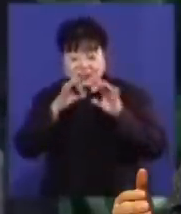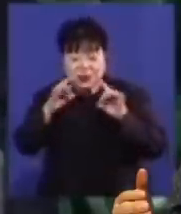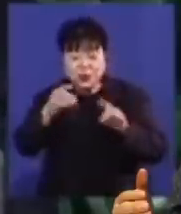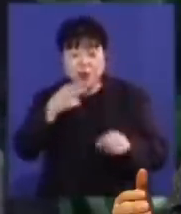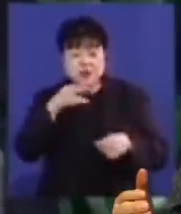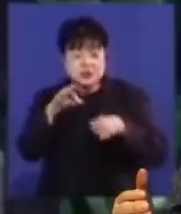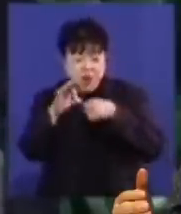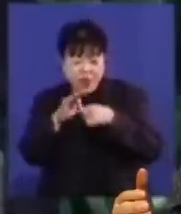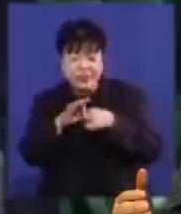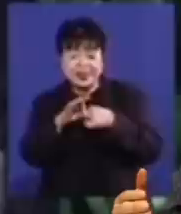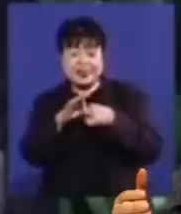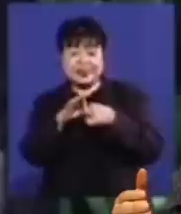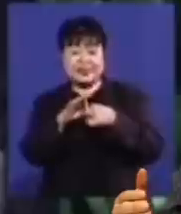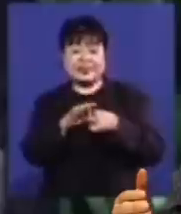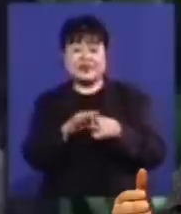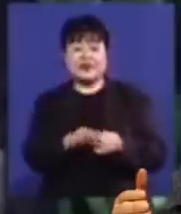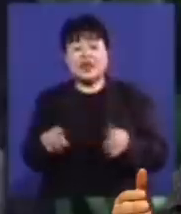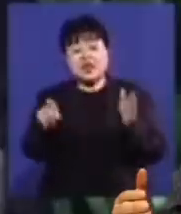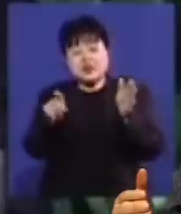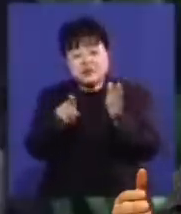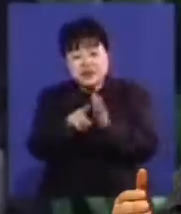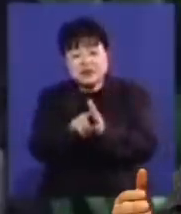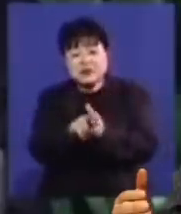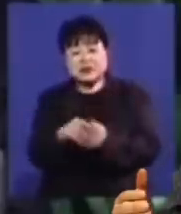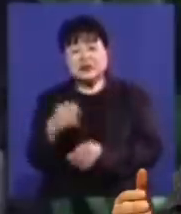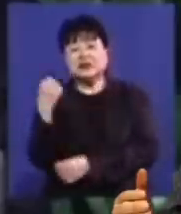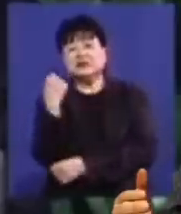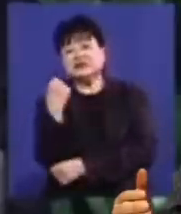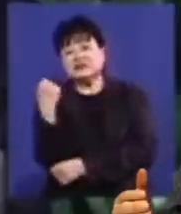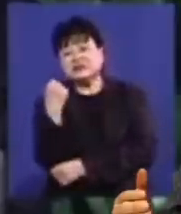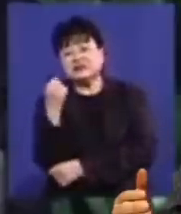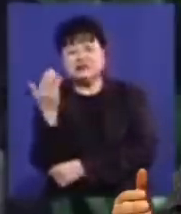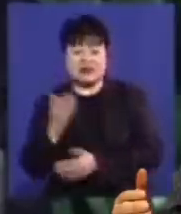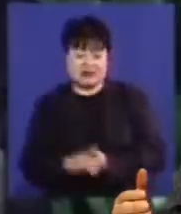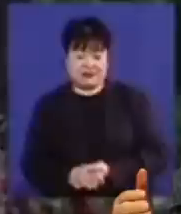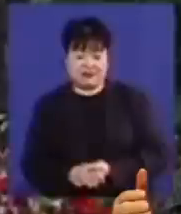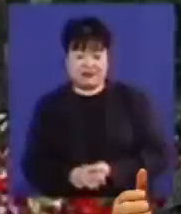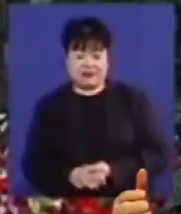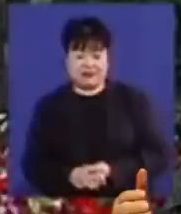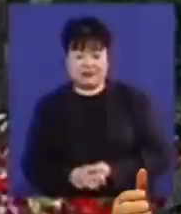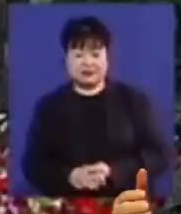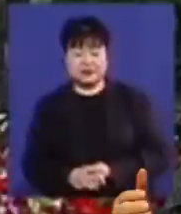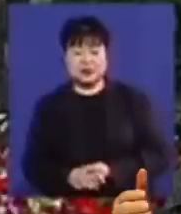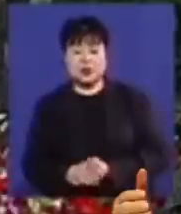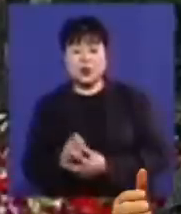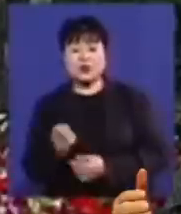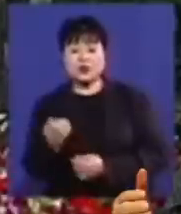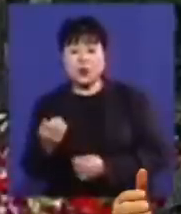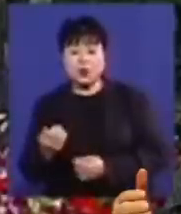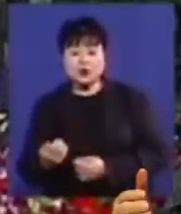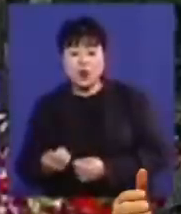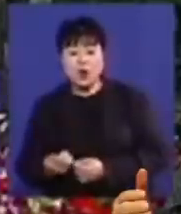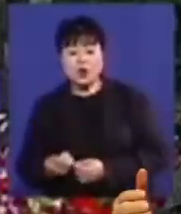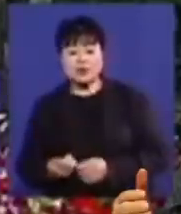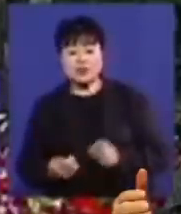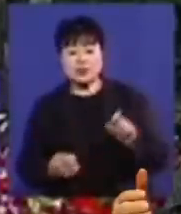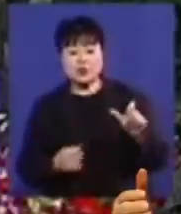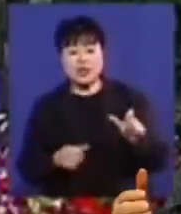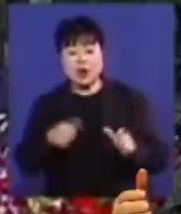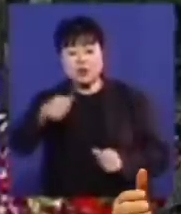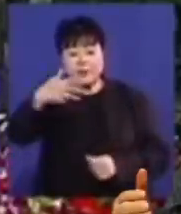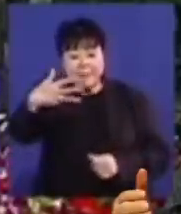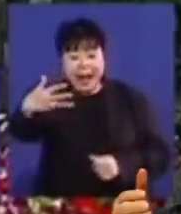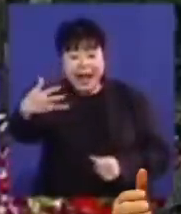하면 우리의 신앙 자체가 흔들리게 되는 것입니다. 고린도전서 15장 58절에 내 사랑하는 형제들아